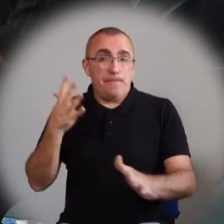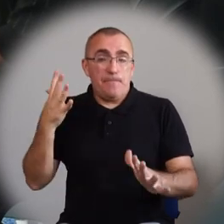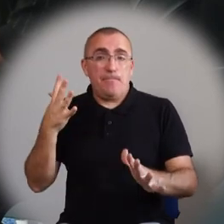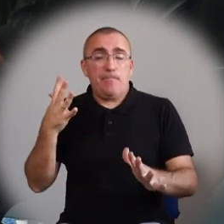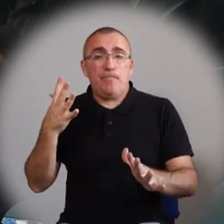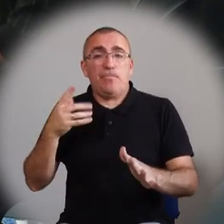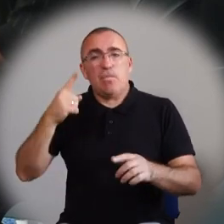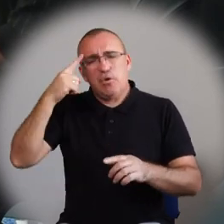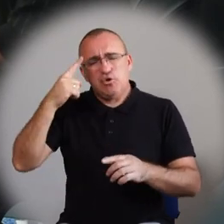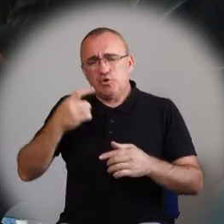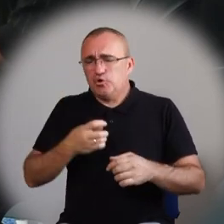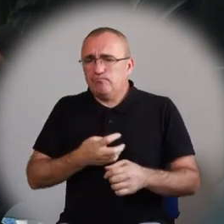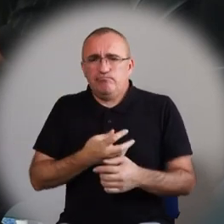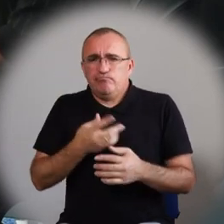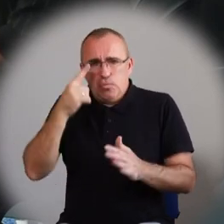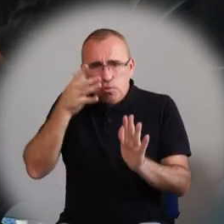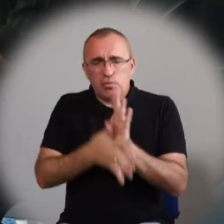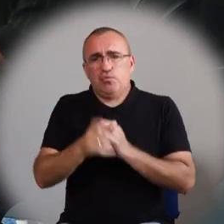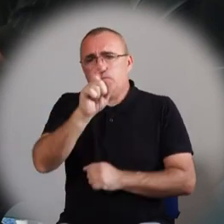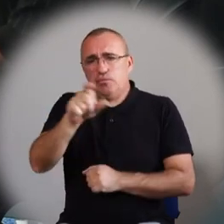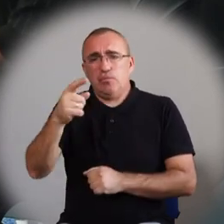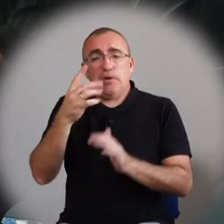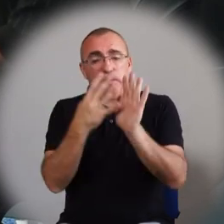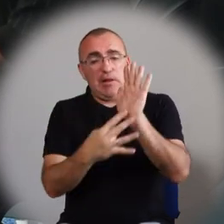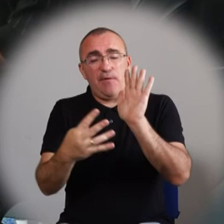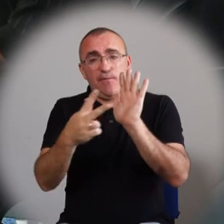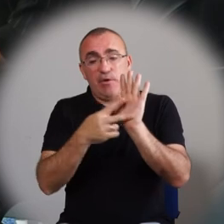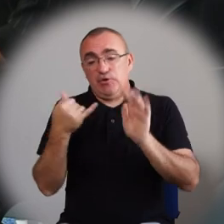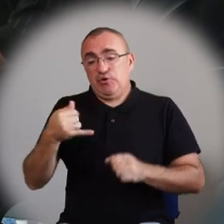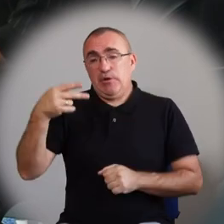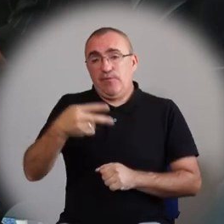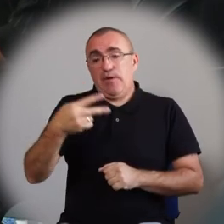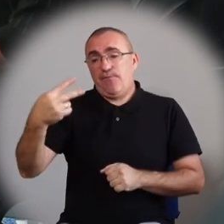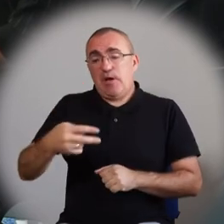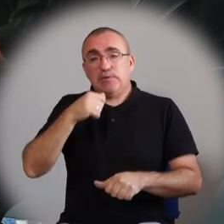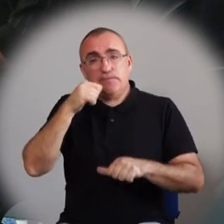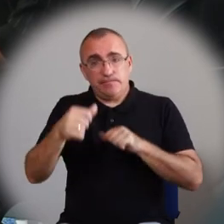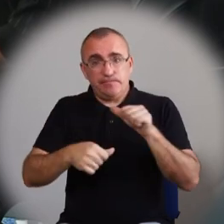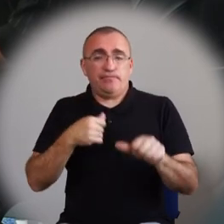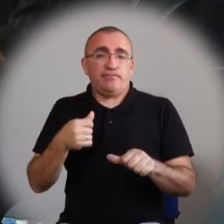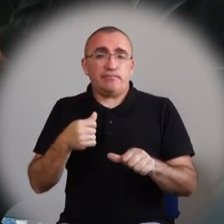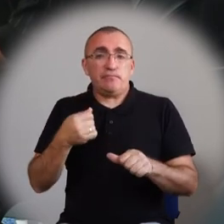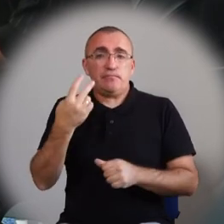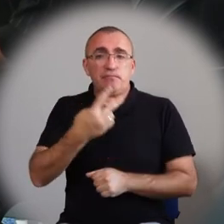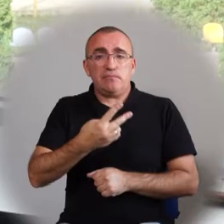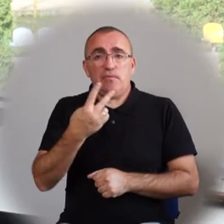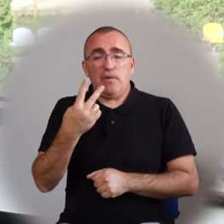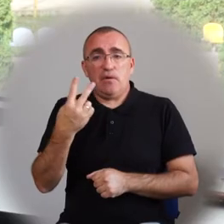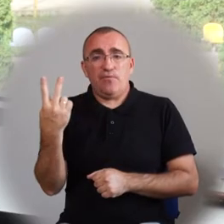Насамперед, щиро розумію цих людей, оскільки 98-й і зараз